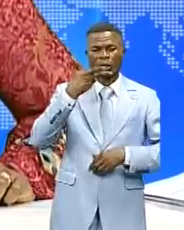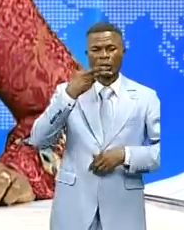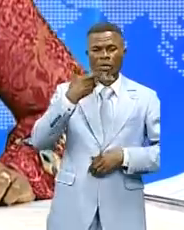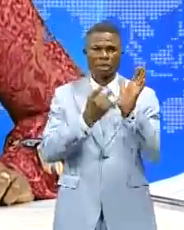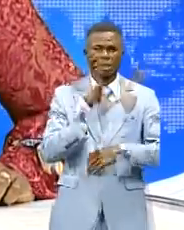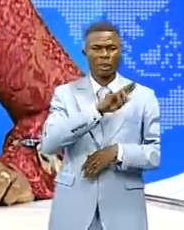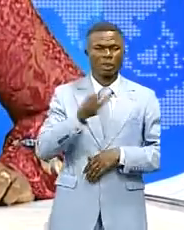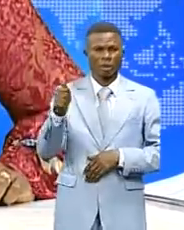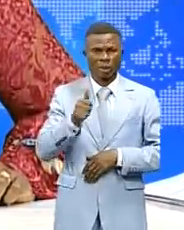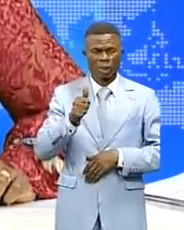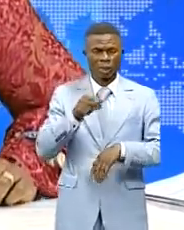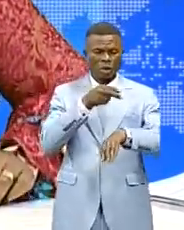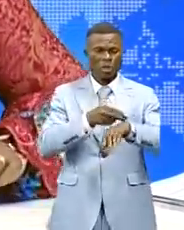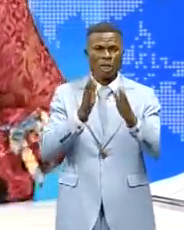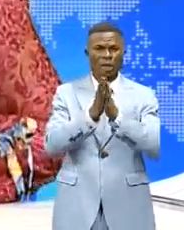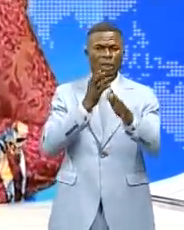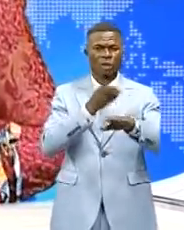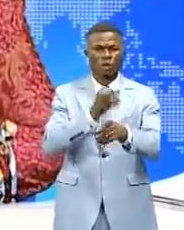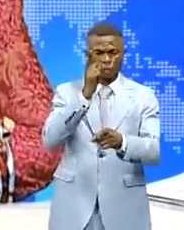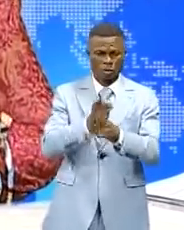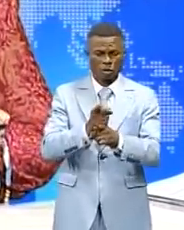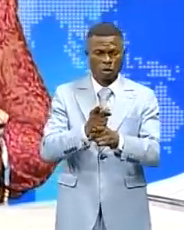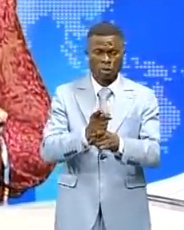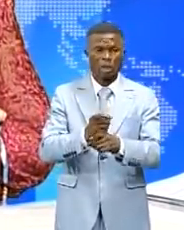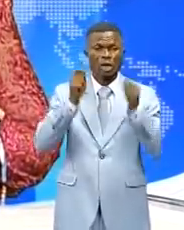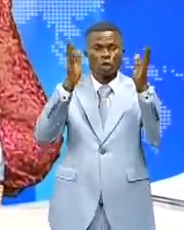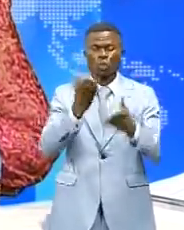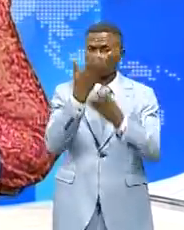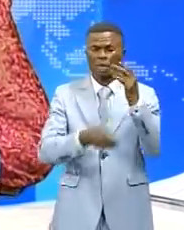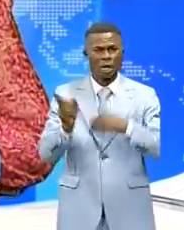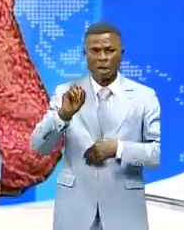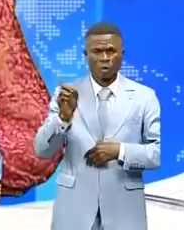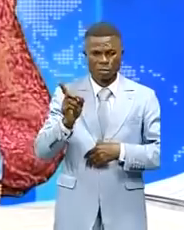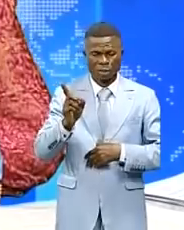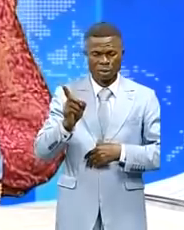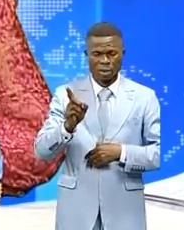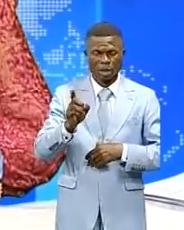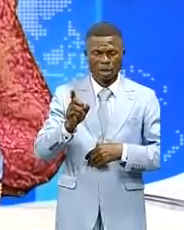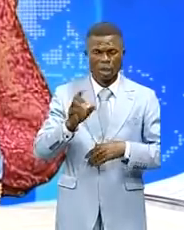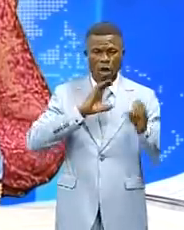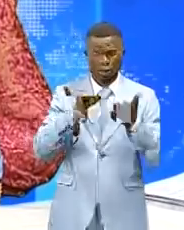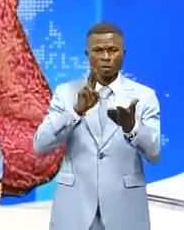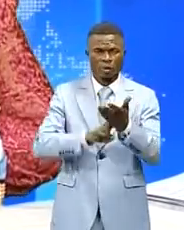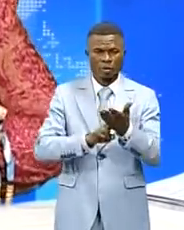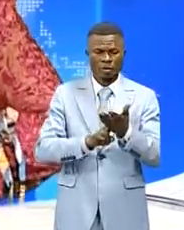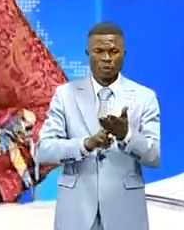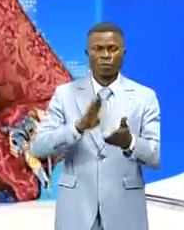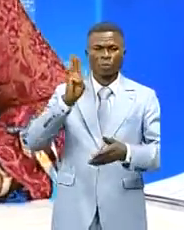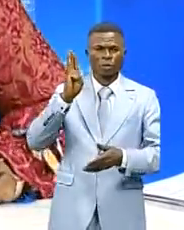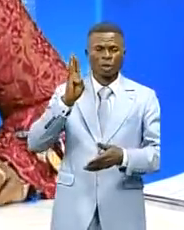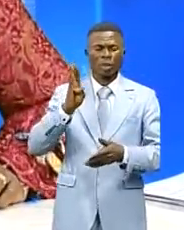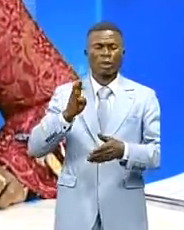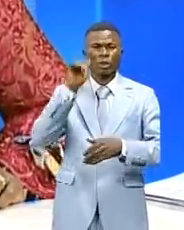oui à 10 heures précises aucune absence ne sera toléré ce communiqué ici baisse beaucoup kasanza